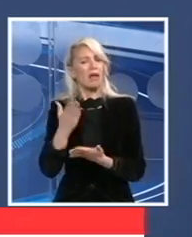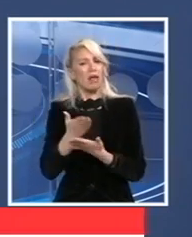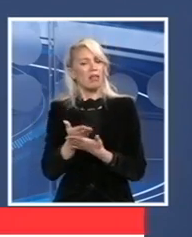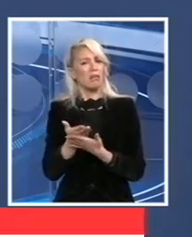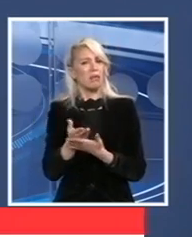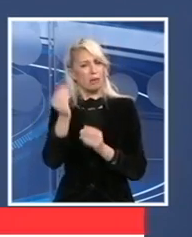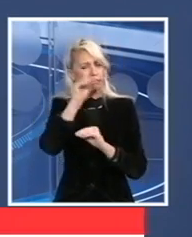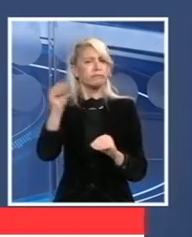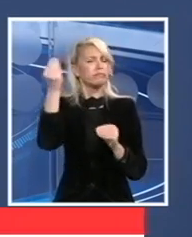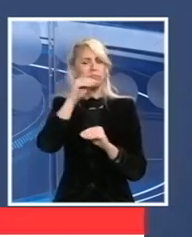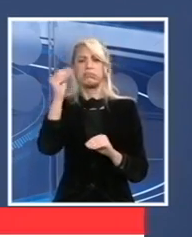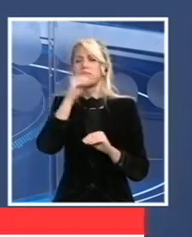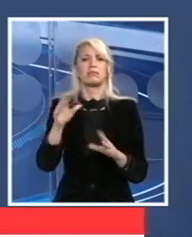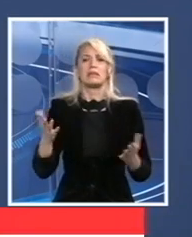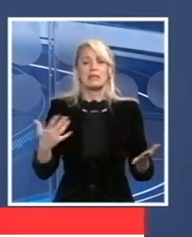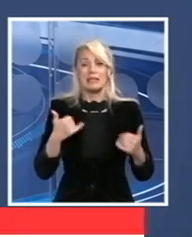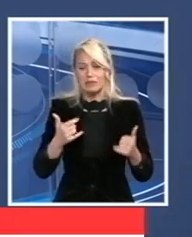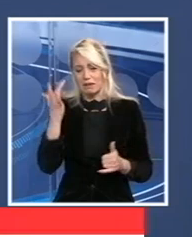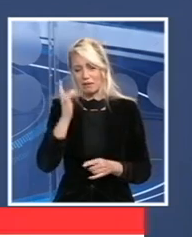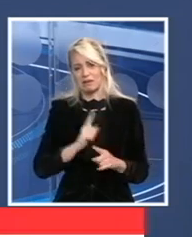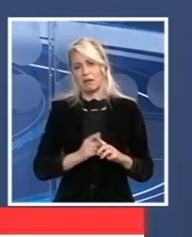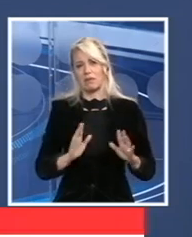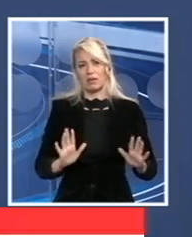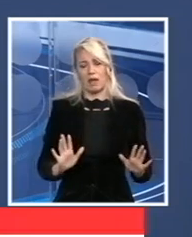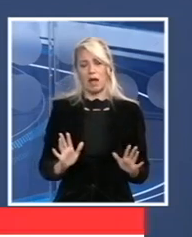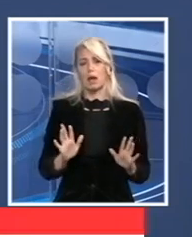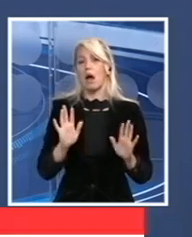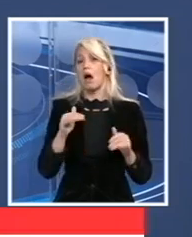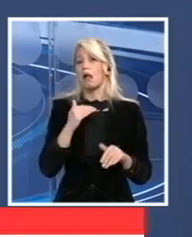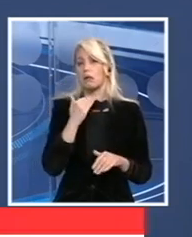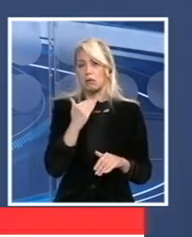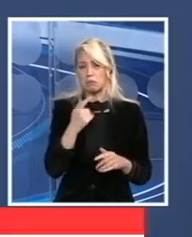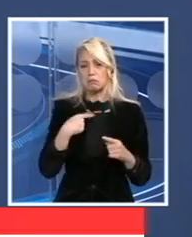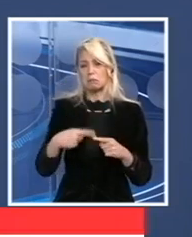kumulativno ne mogu da vam kažem, ali nije problem u